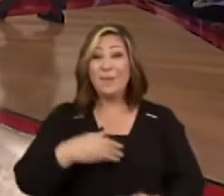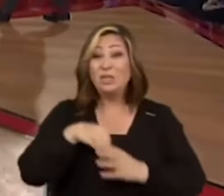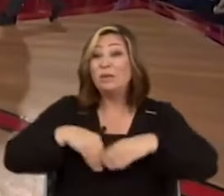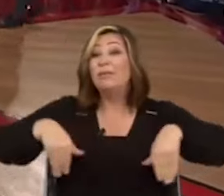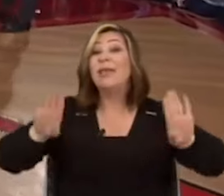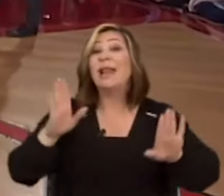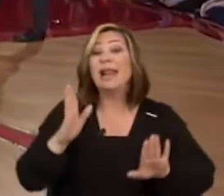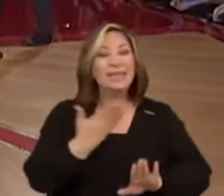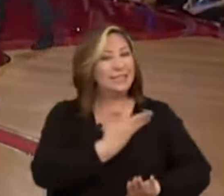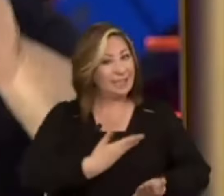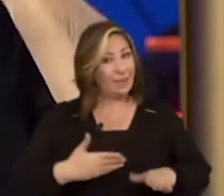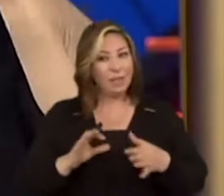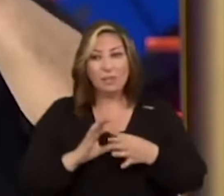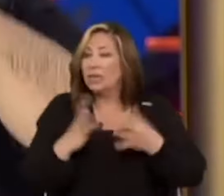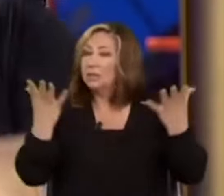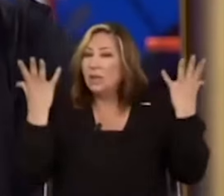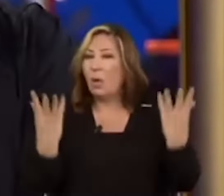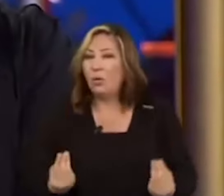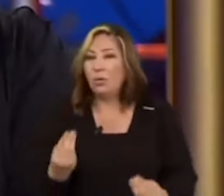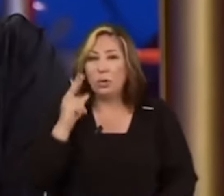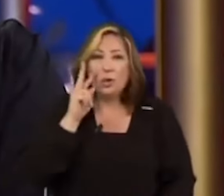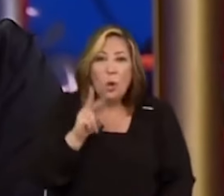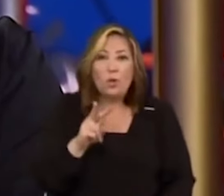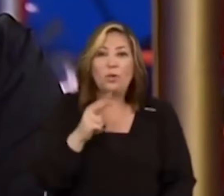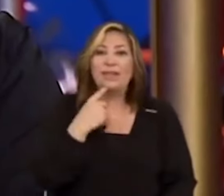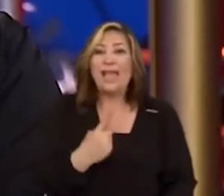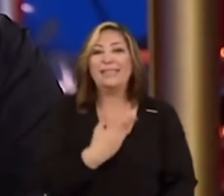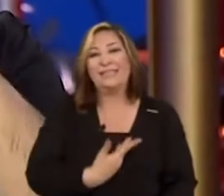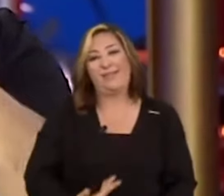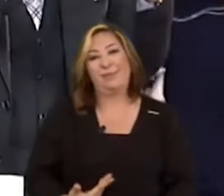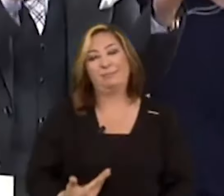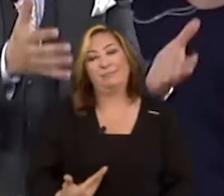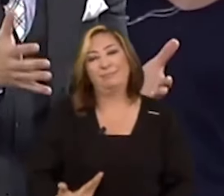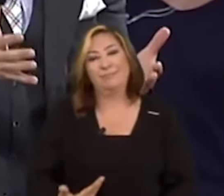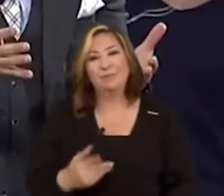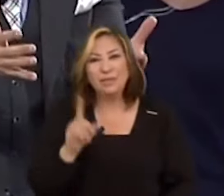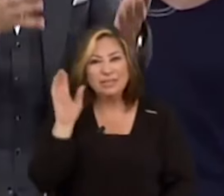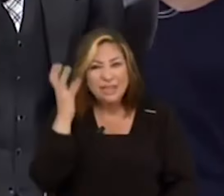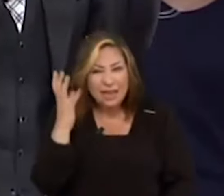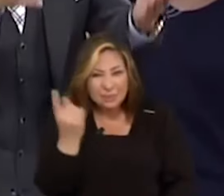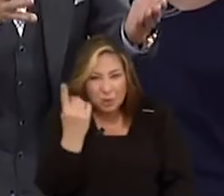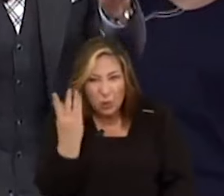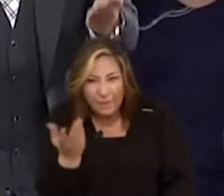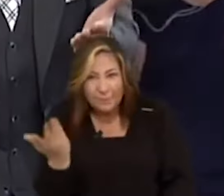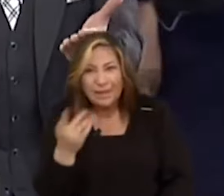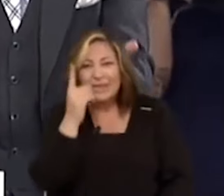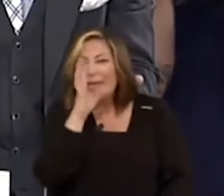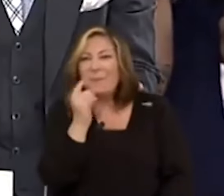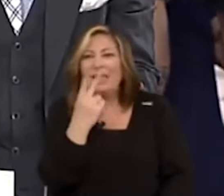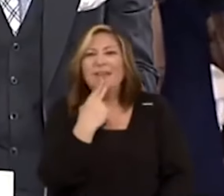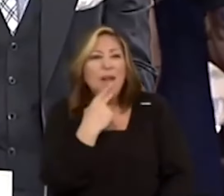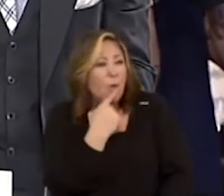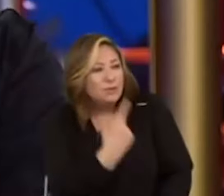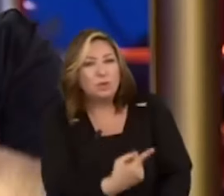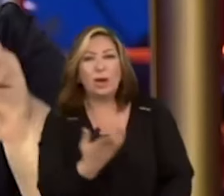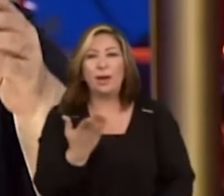değil, sevmenin nasıl olduğunu gör diye sevdim ya. Ya bu kadar yazımız. Salakça bir şey olabilir mi yani? Kim bir kadına böyle bir